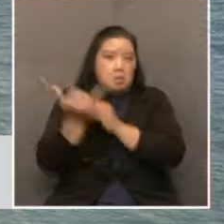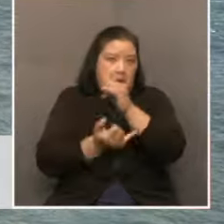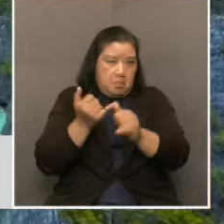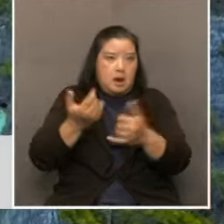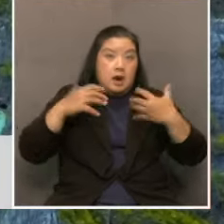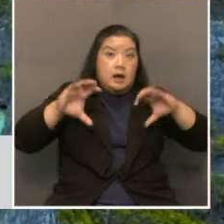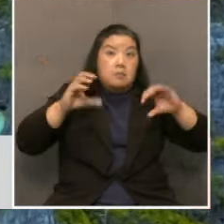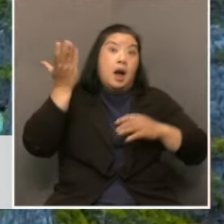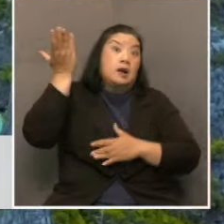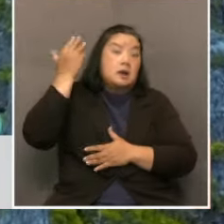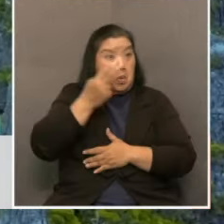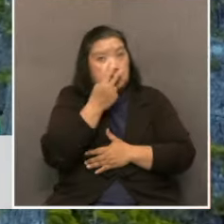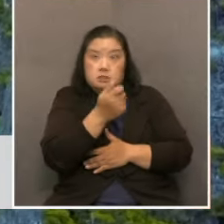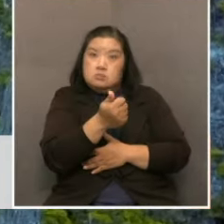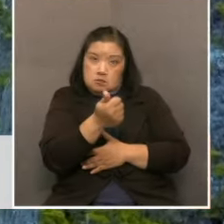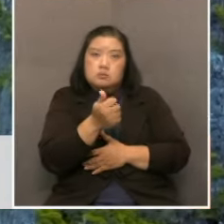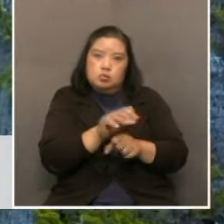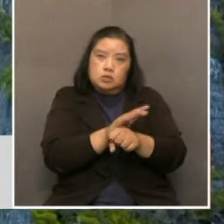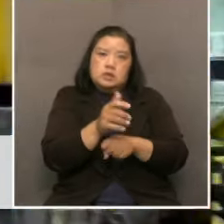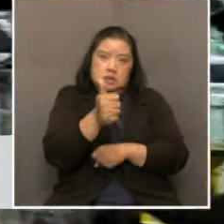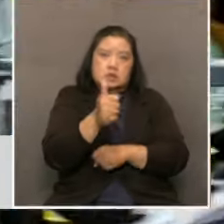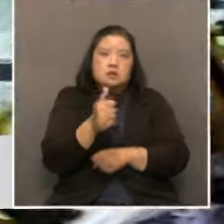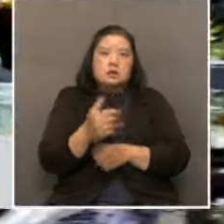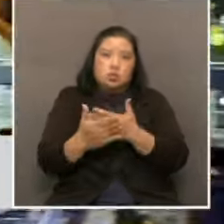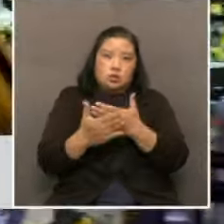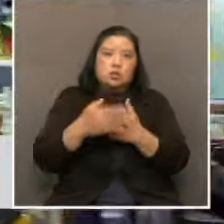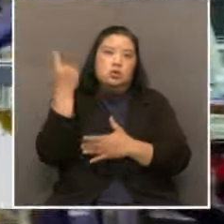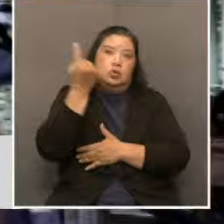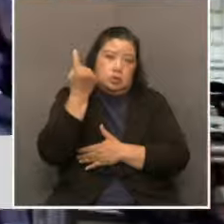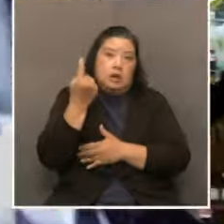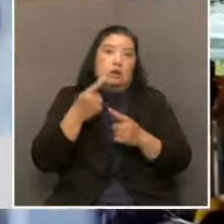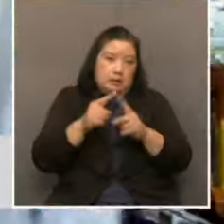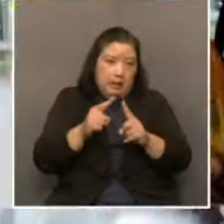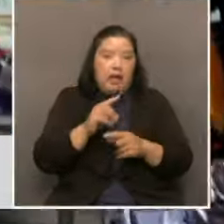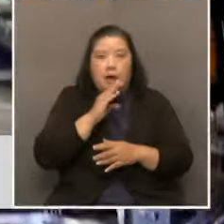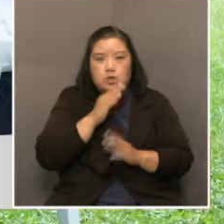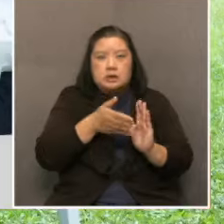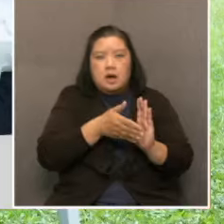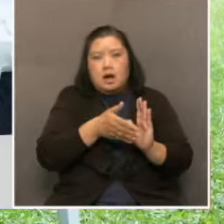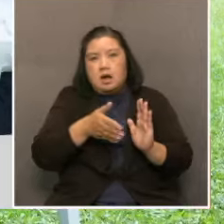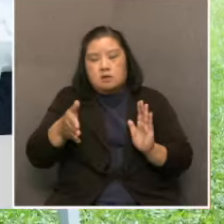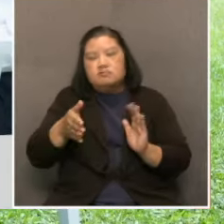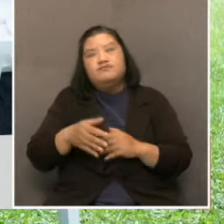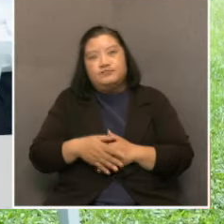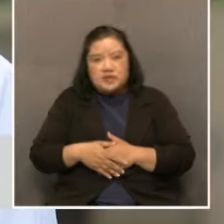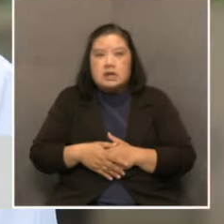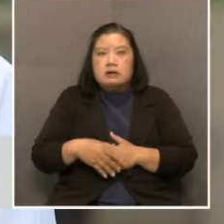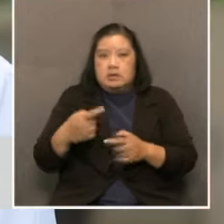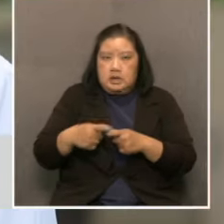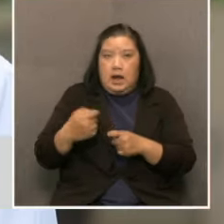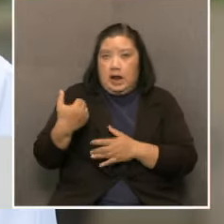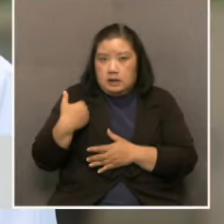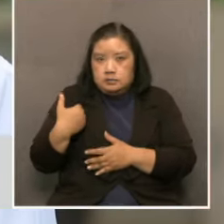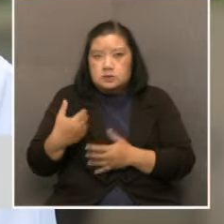ก็ทำได้พอสมควรนะครับแต่ว่าระยะกลางเนี่ยมันก็มีข้อจำกัดว่ามันคงเพิ่มได้ประมาณหนึ่งถ้าไม่สามารถผลิตสินค้าอุตสาห